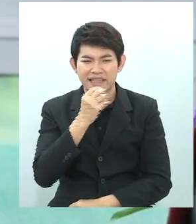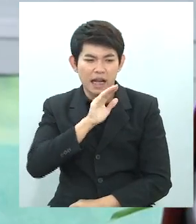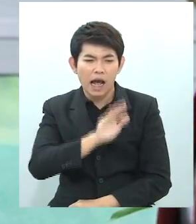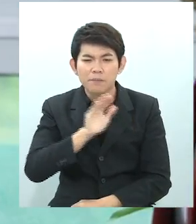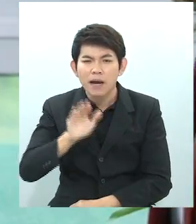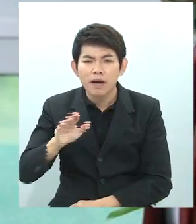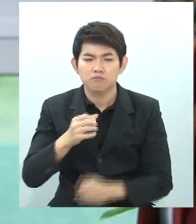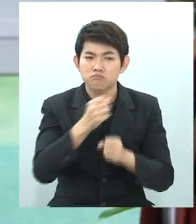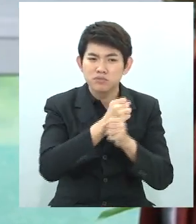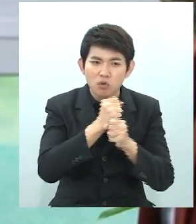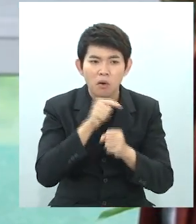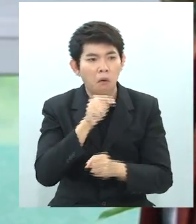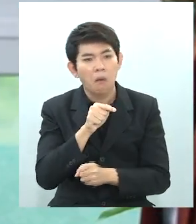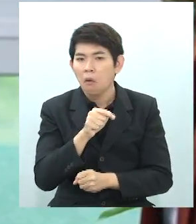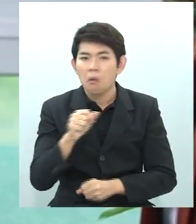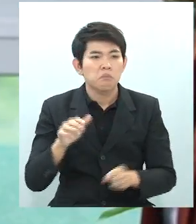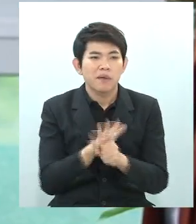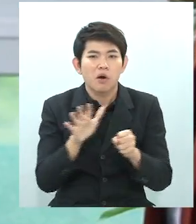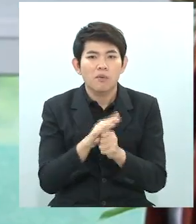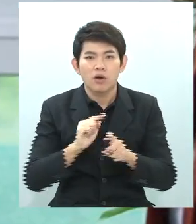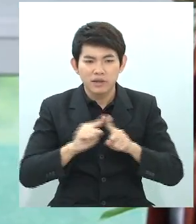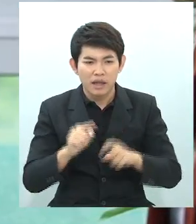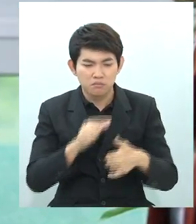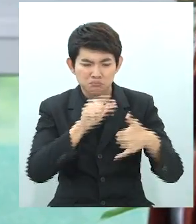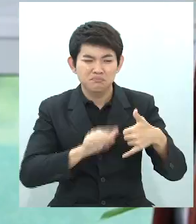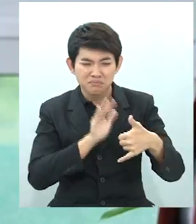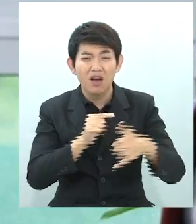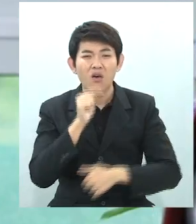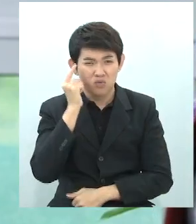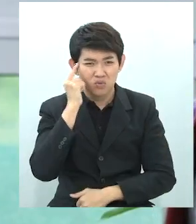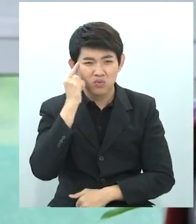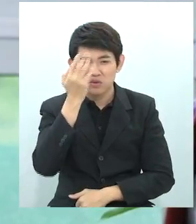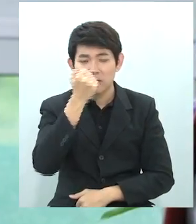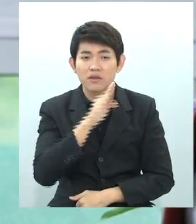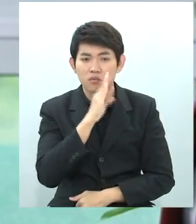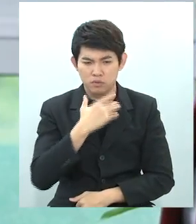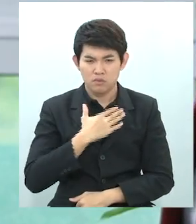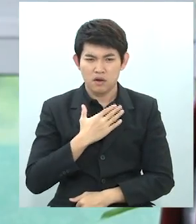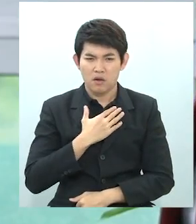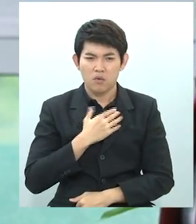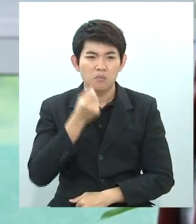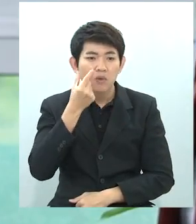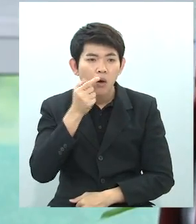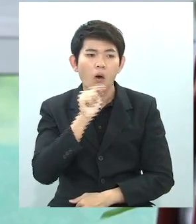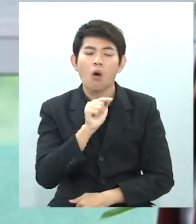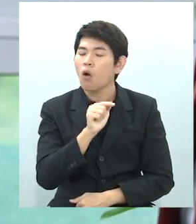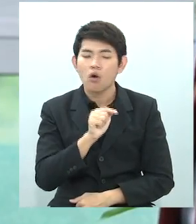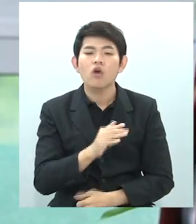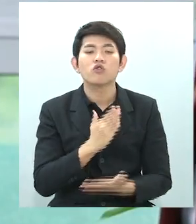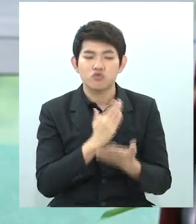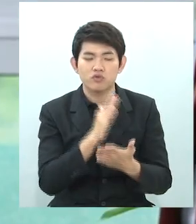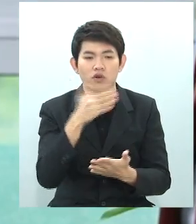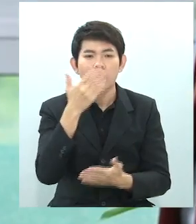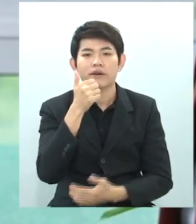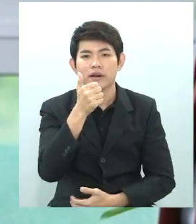ามกินนมก็อาจจะขาดอาหารแต่จริงๆคนคนนั้นเขาจะสังเกตเห็นได้นะคะว่าถ้าเขาเห็นว่าเขาเป็นเราก็ให้เขาหลีกเลี่ยงหรือถ้าเกิดเ